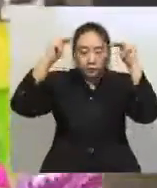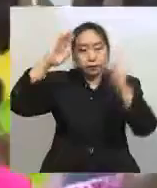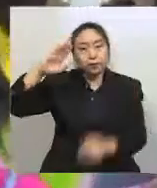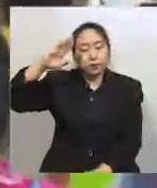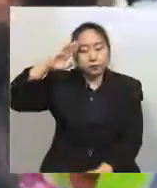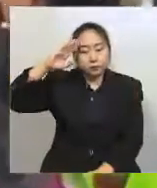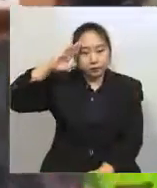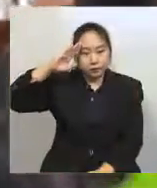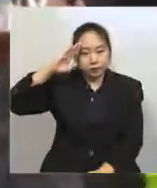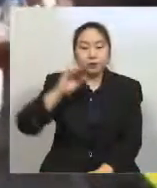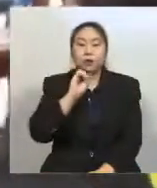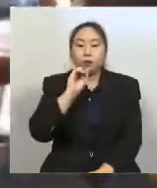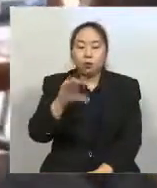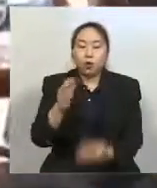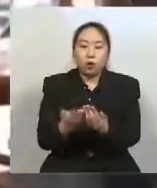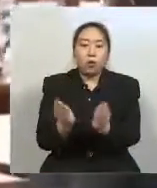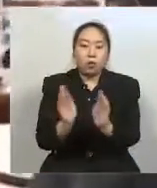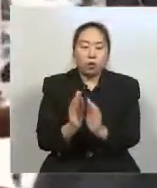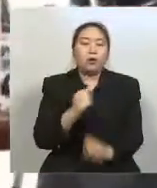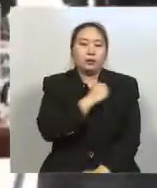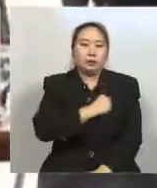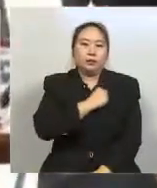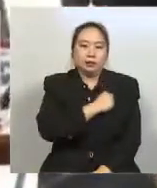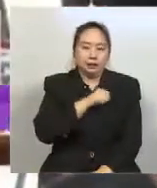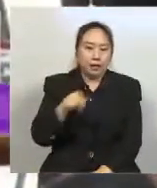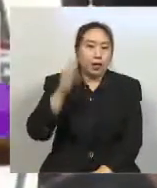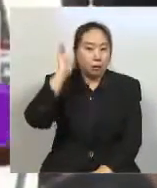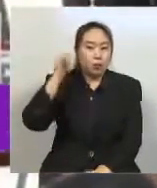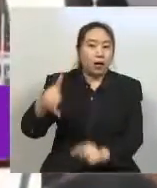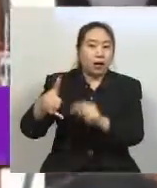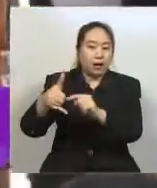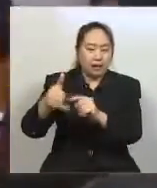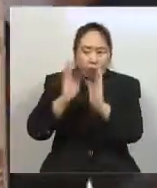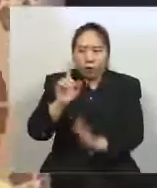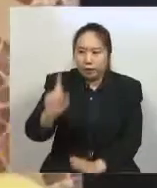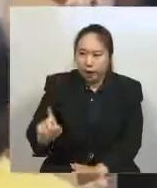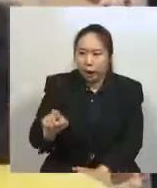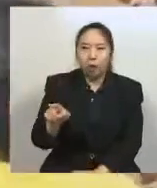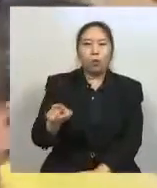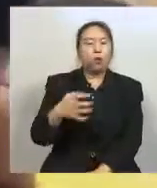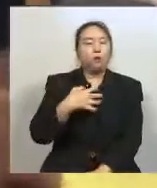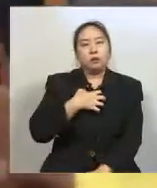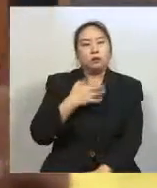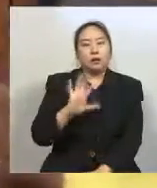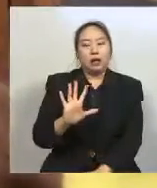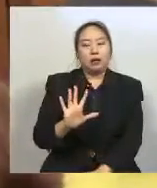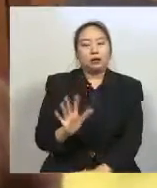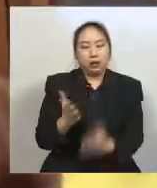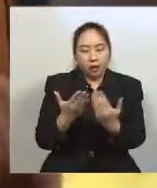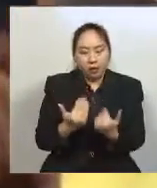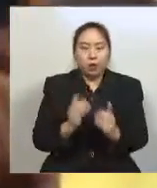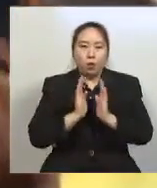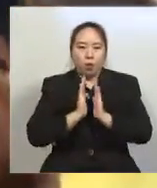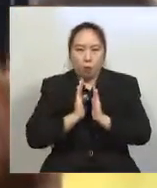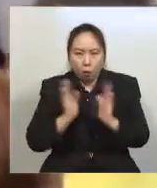กรัฐมนตรีแสดงความเสียใจกรณีนายดำรงศักดิ์ซึ่งถือเป็นการสูญเสียที่ไม่อยากให้เกิดขึ้นและขอบคุณในความ